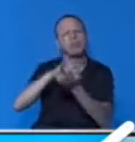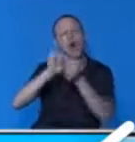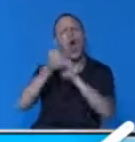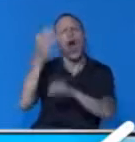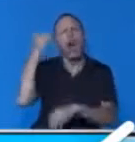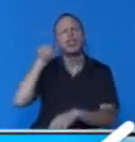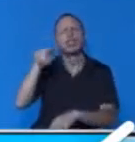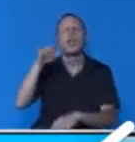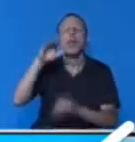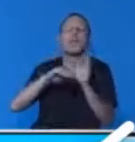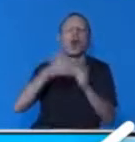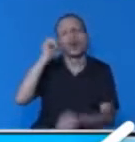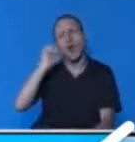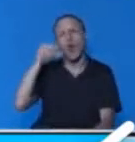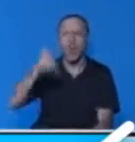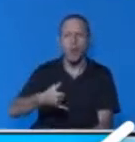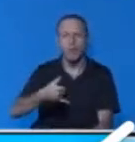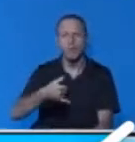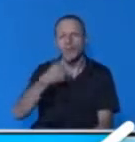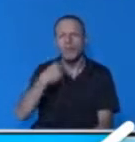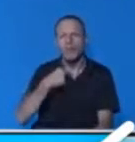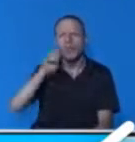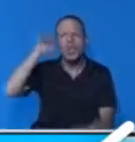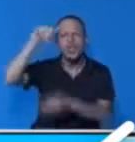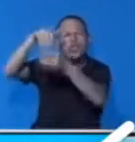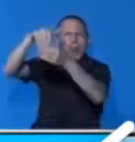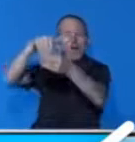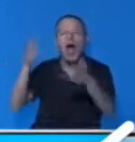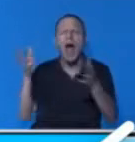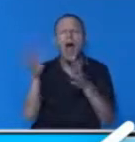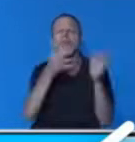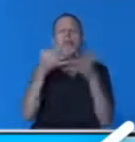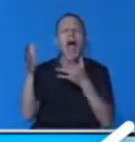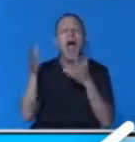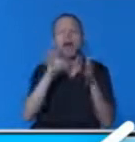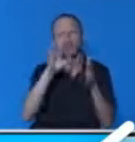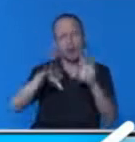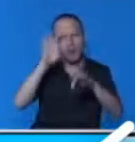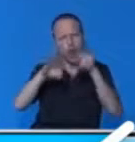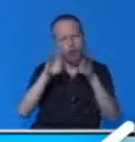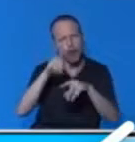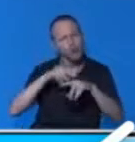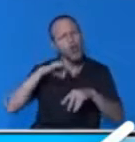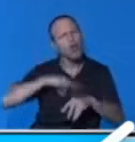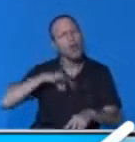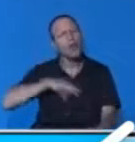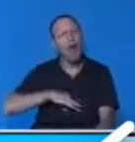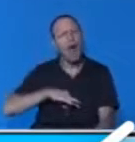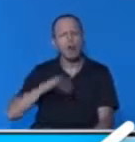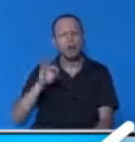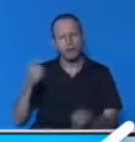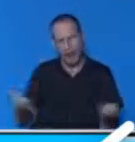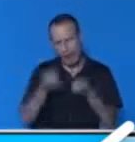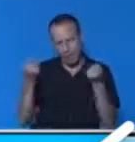שם לפחות אתמול, היום, ותגידי, יש שם אווירת בחירות? זאת אומרת, יש איזושהי תכונה כזאת